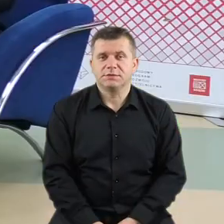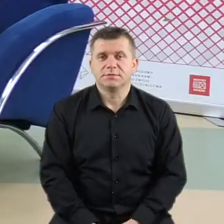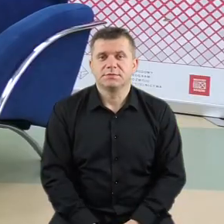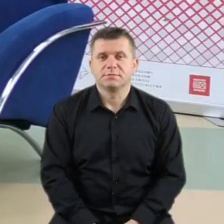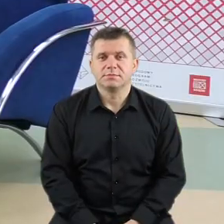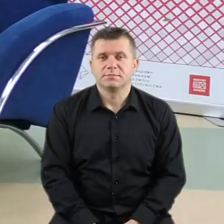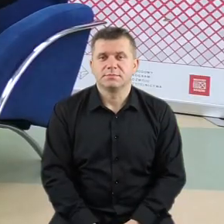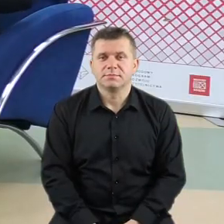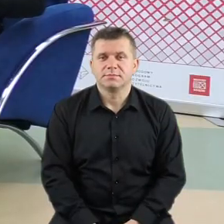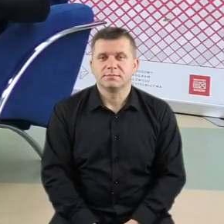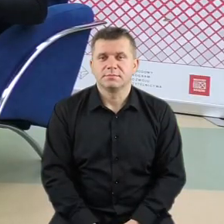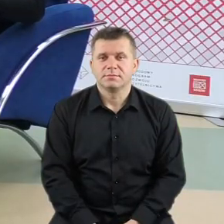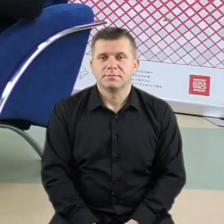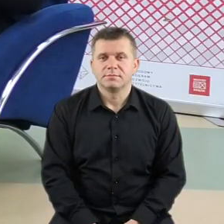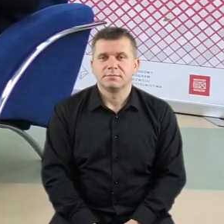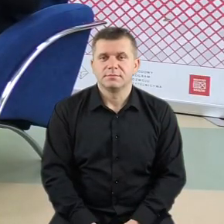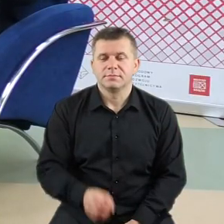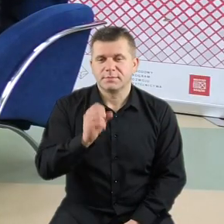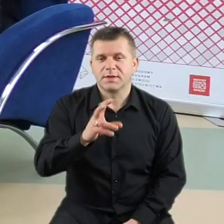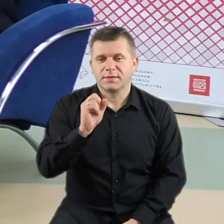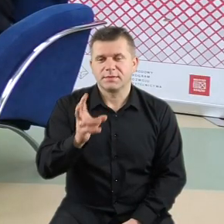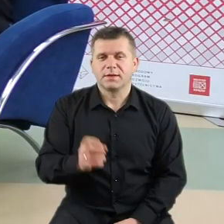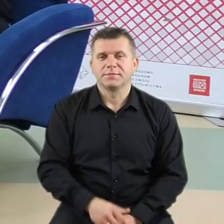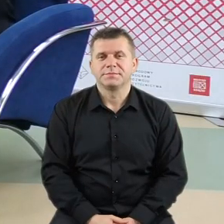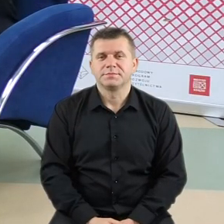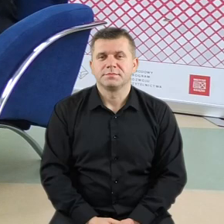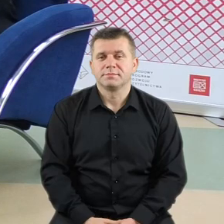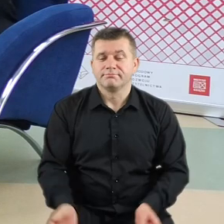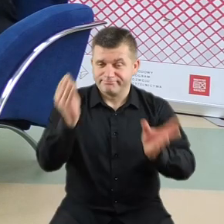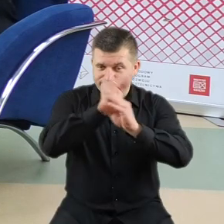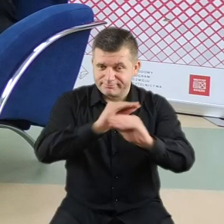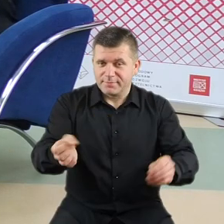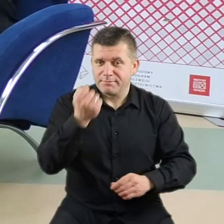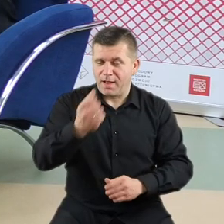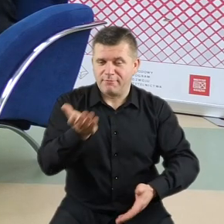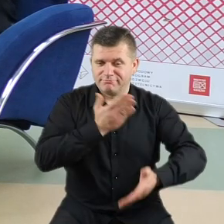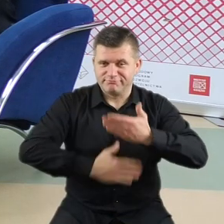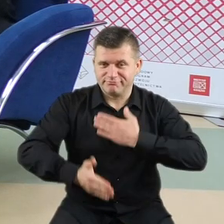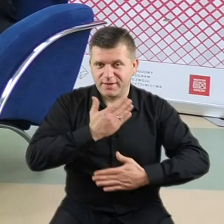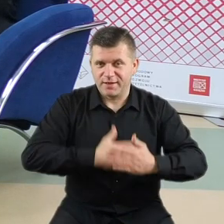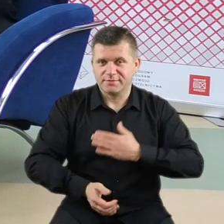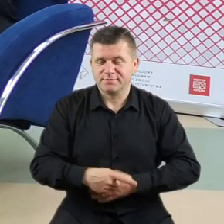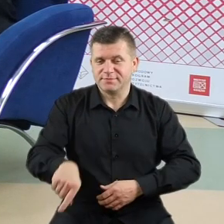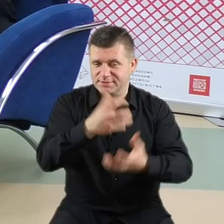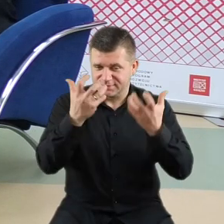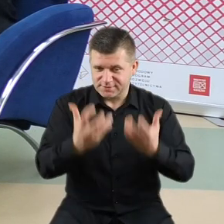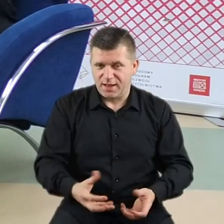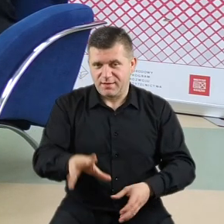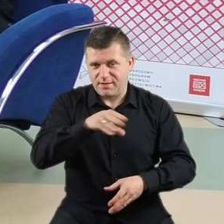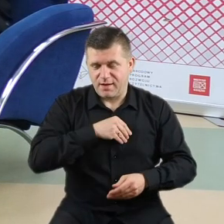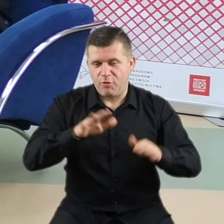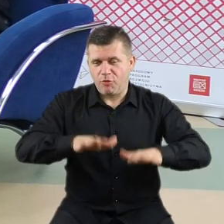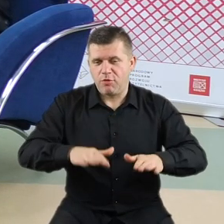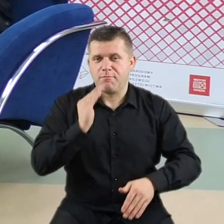Tak, recytuję listę. Proszę państwa, bardzo się cieszę, że chcieliście spędzić z nami to popołudnie,